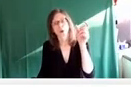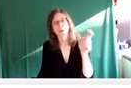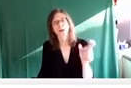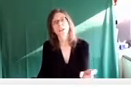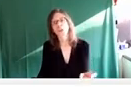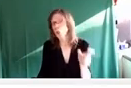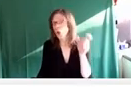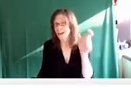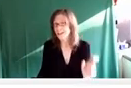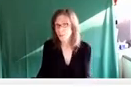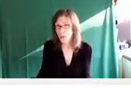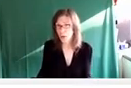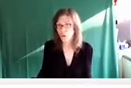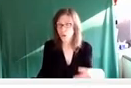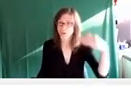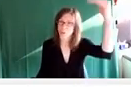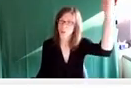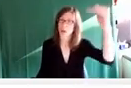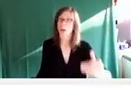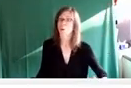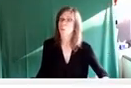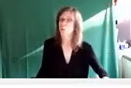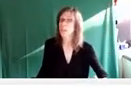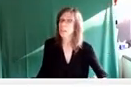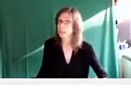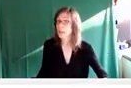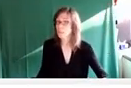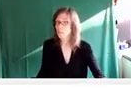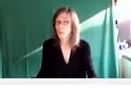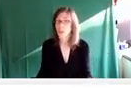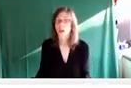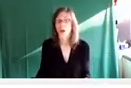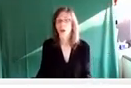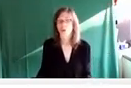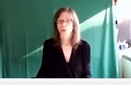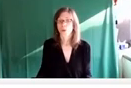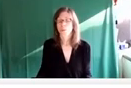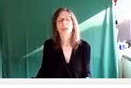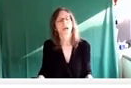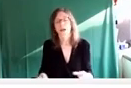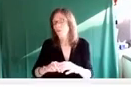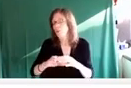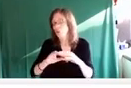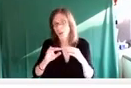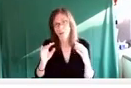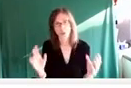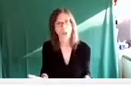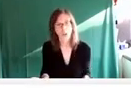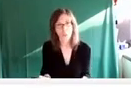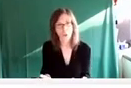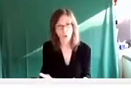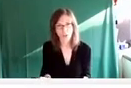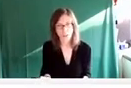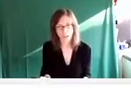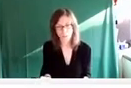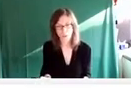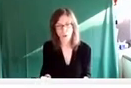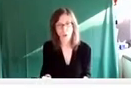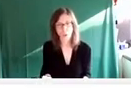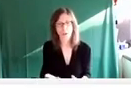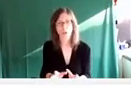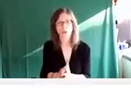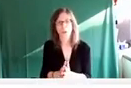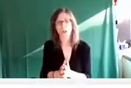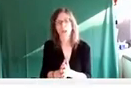va souvent recommander de commencer par un chiffre, comme ça après on peut les trier. Mais bref, se développer son propre système